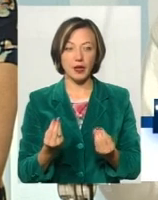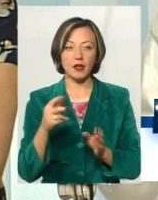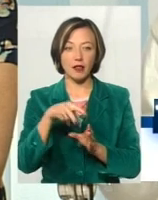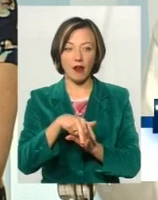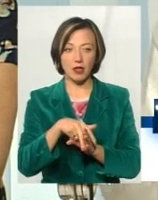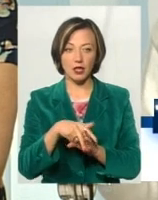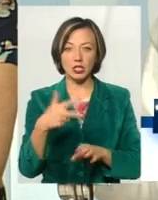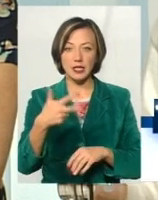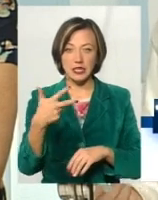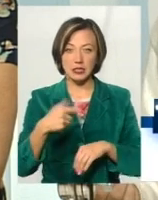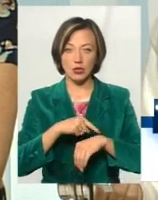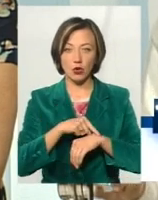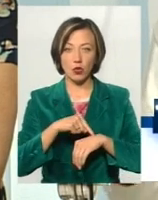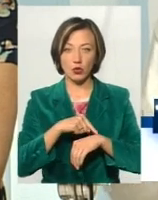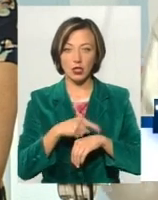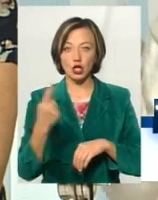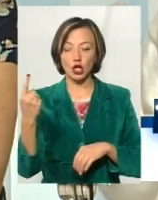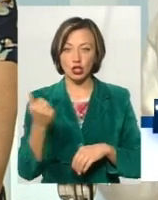навантаженням 30 годин на